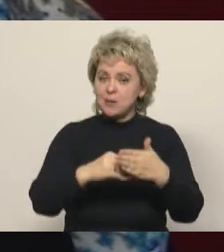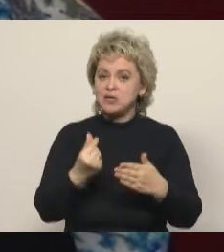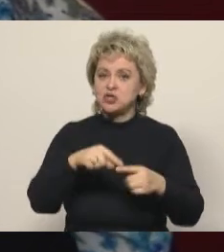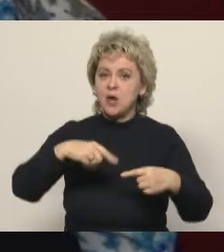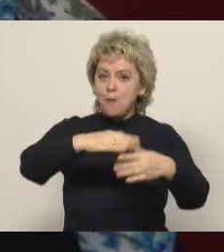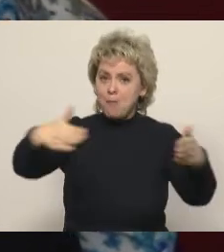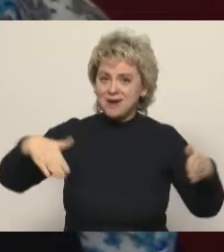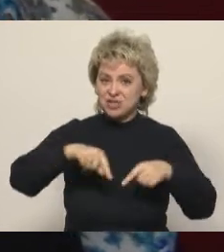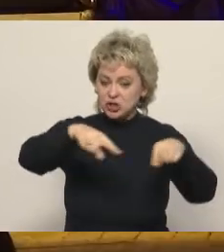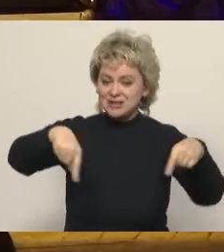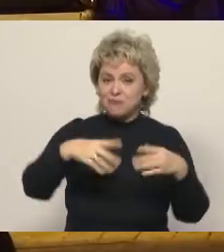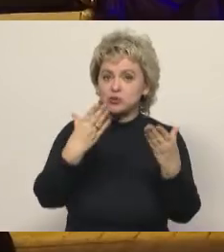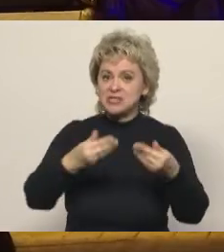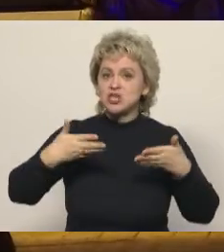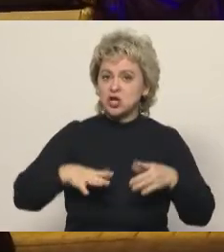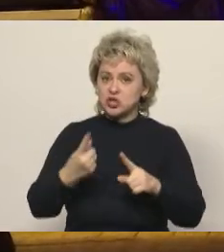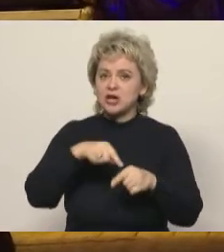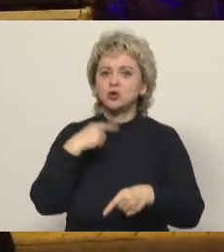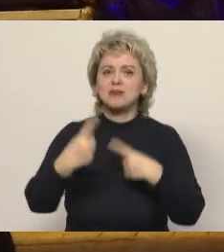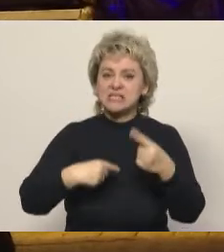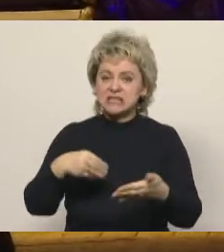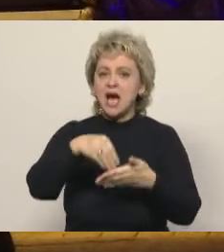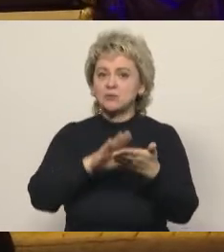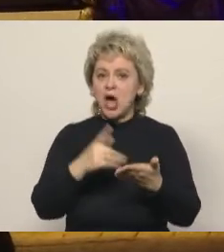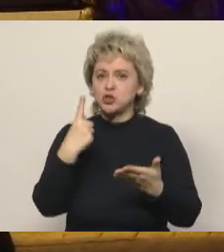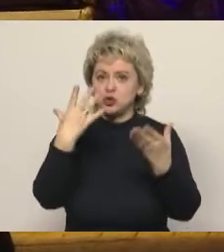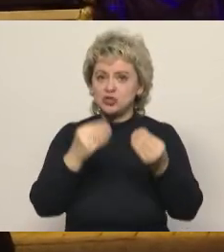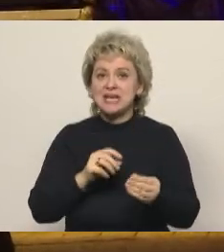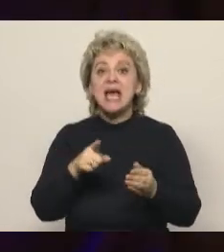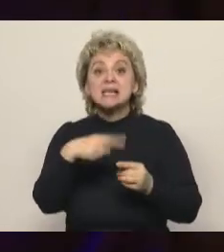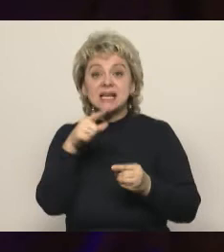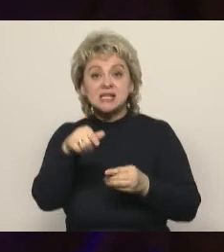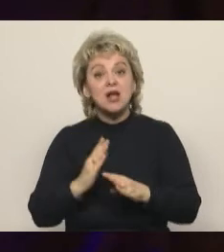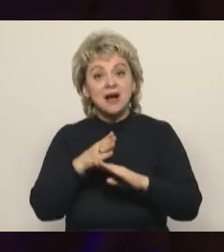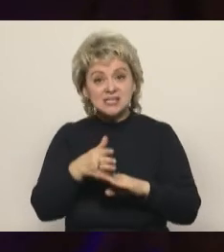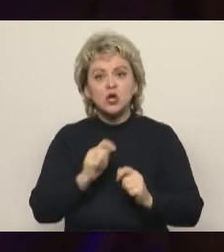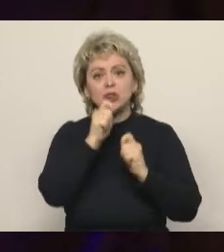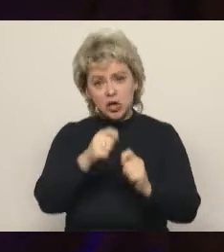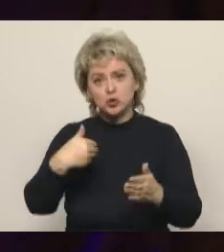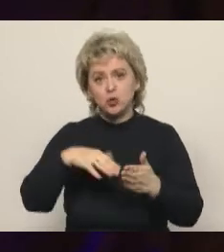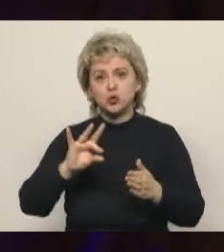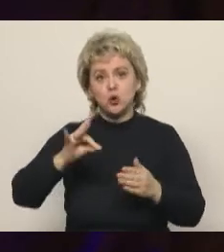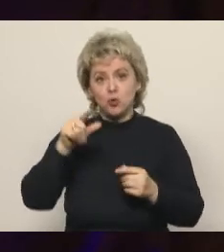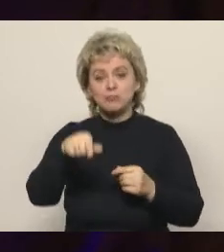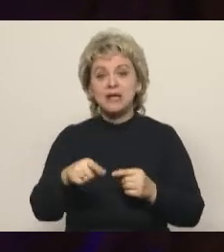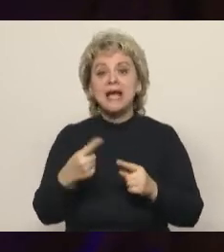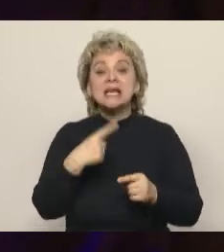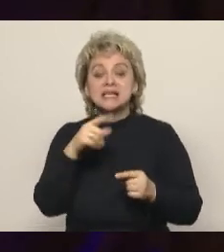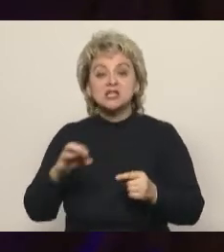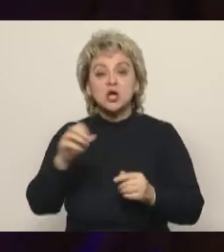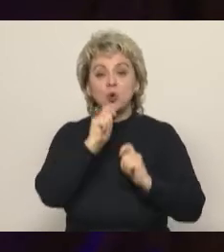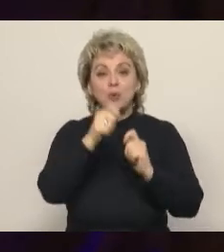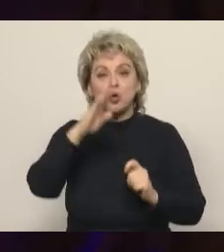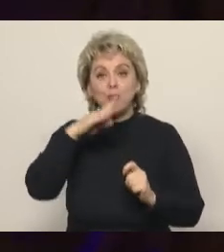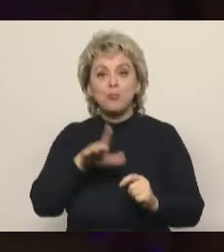на магнитофон. День рождения, который всегда отмечали в один день, подговорили гостей. Дарите рубли. Намекнуть о подарке